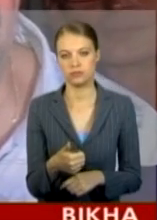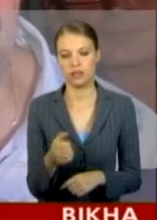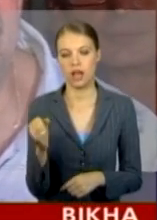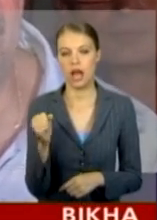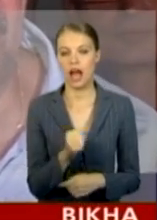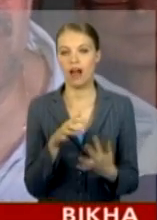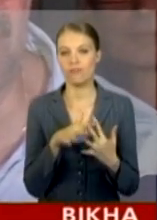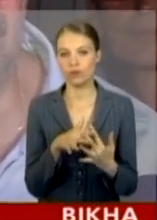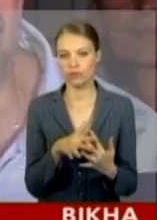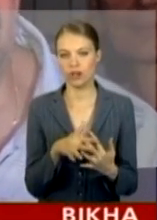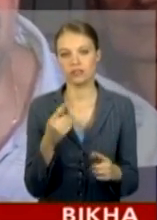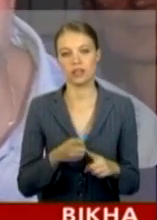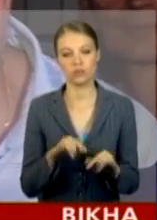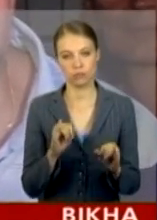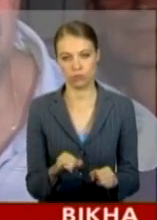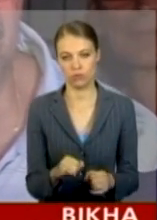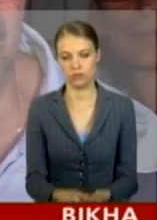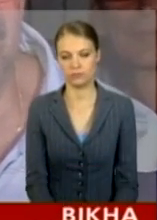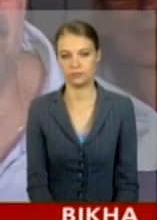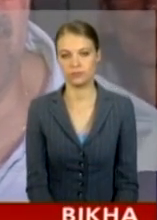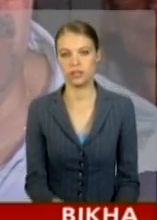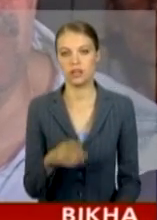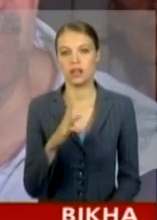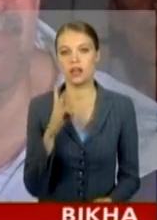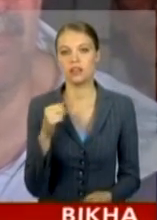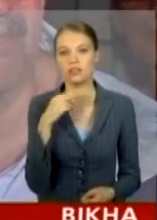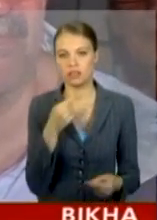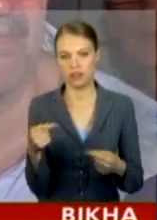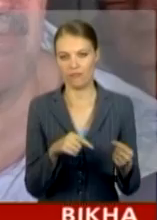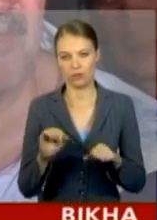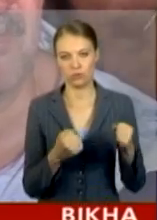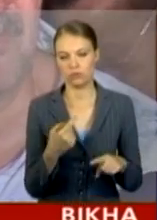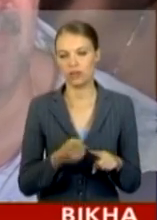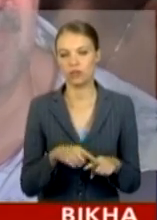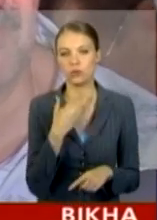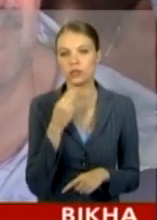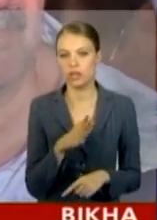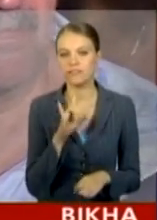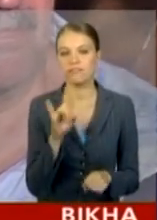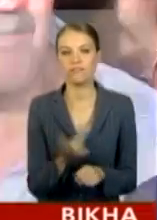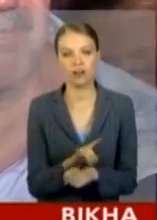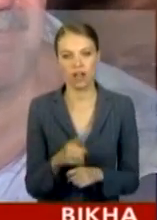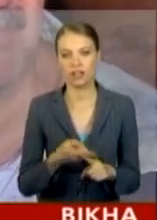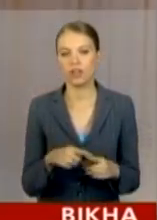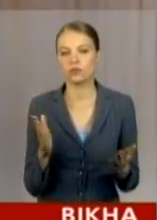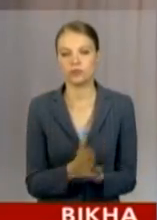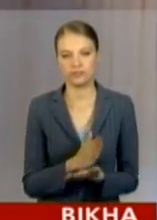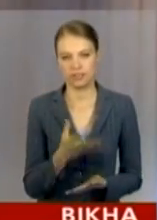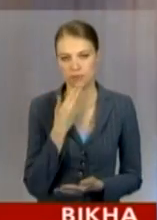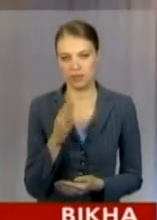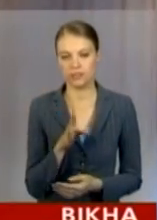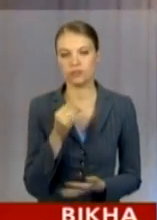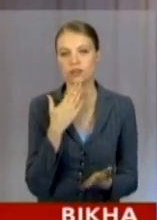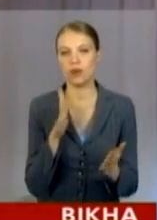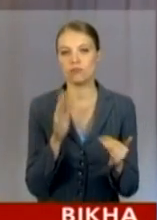А воевать – это плохо. Натравливать друг на друга – это некрасиво. Врать – это совсем некрасиво. На